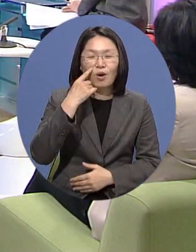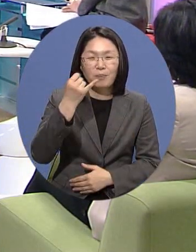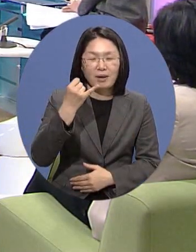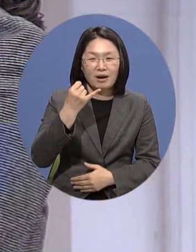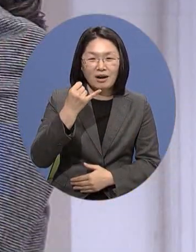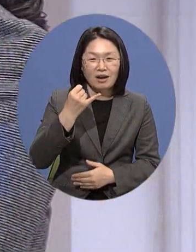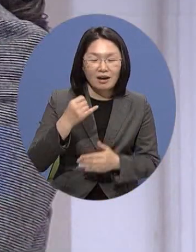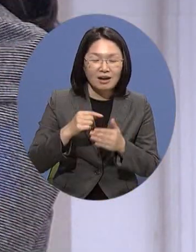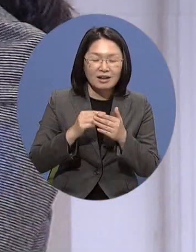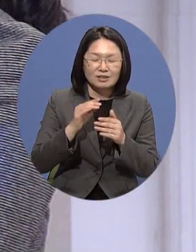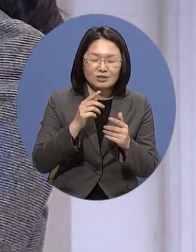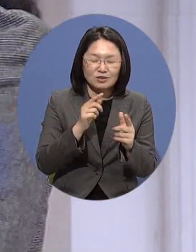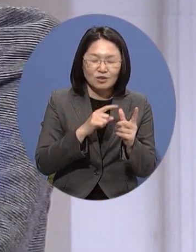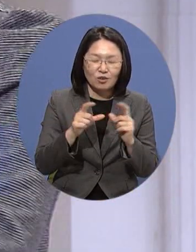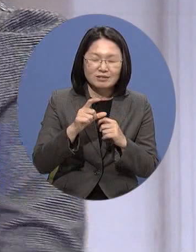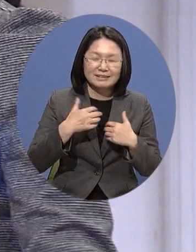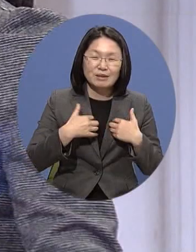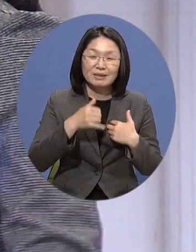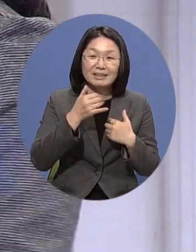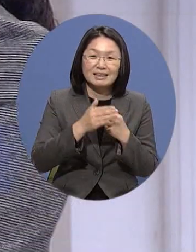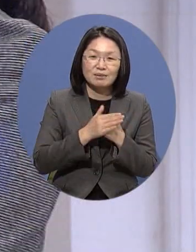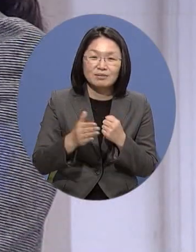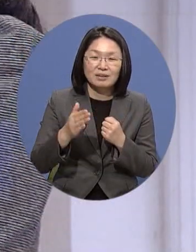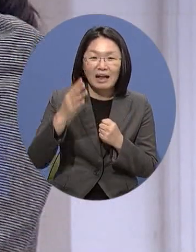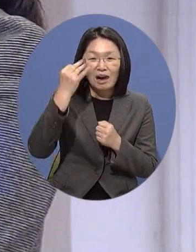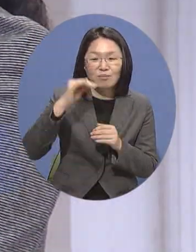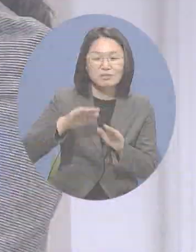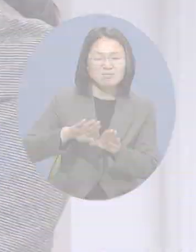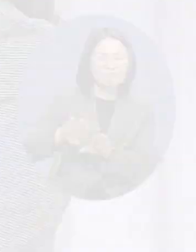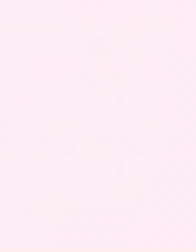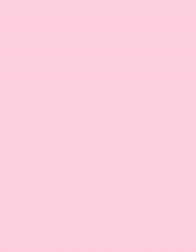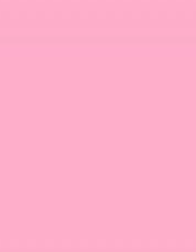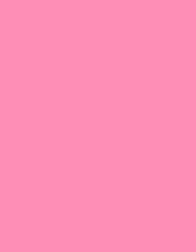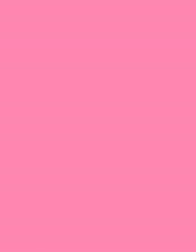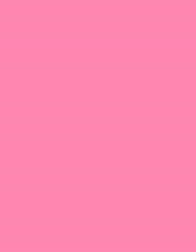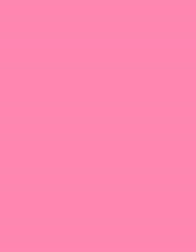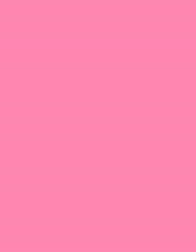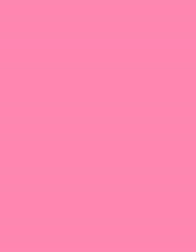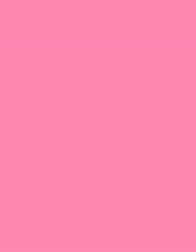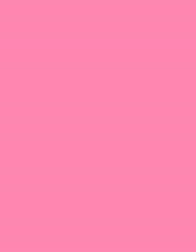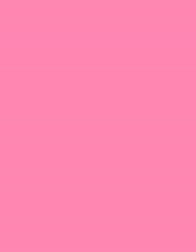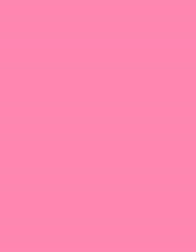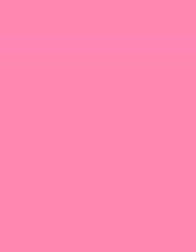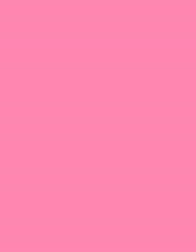좀만 시간 갖고 놀아주면 아이는 할머니 저기 밀치는 아이가 될 거예요.